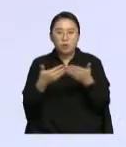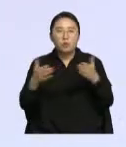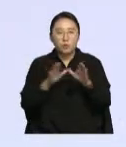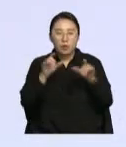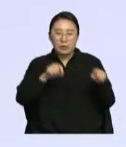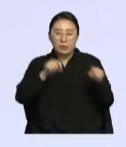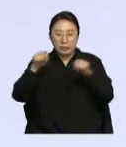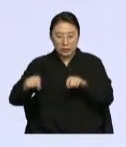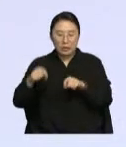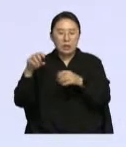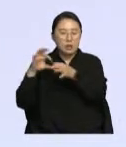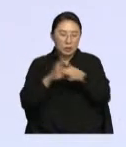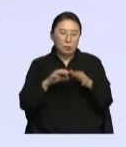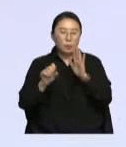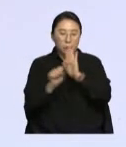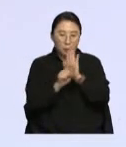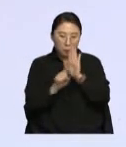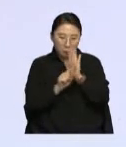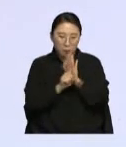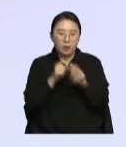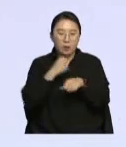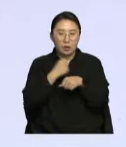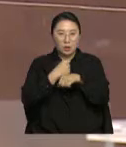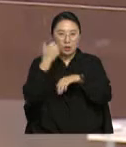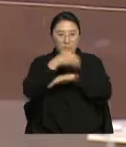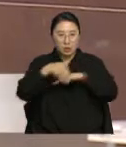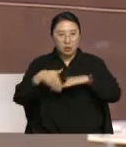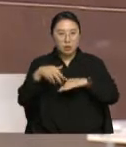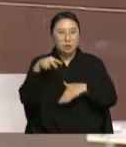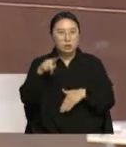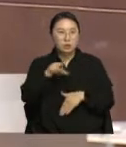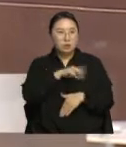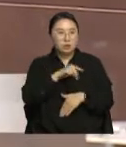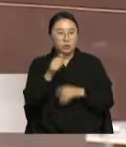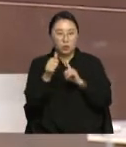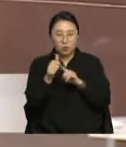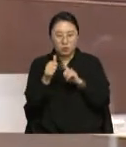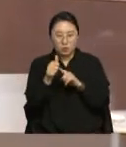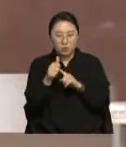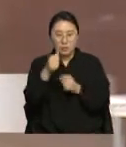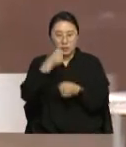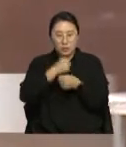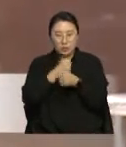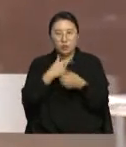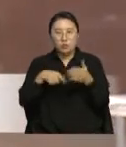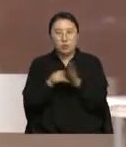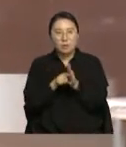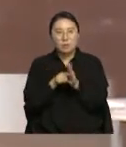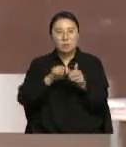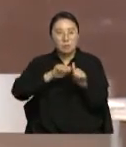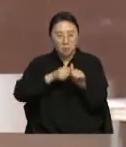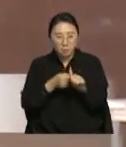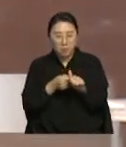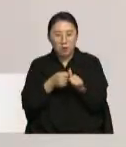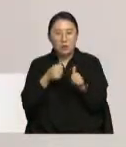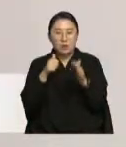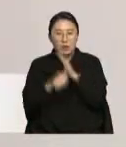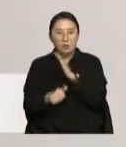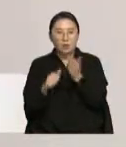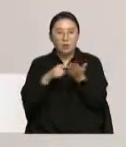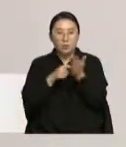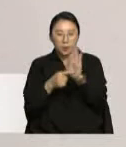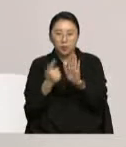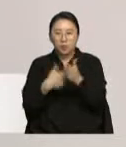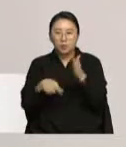규탄을 이어간다는 입장입니다. 현재 국민의힘 서회원 의원은 윤리위원회 구성을 위한 징계위원회 회부권을 대표 발의하기